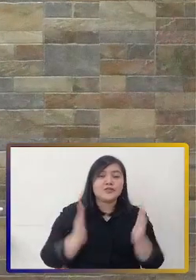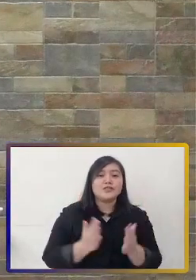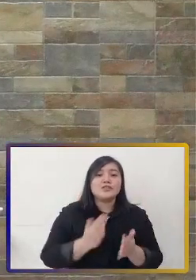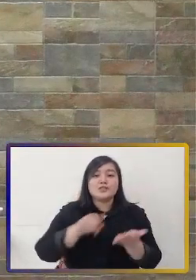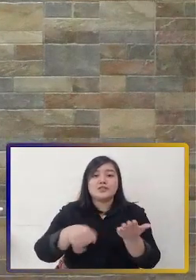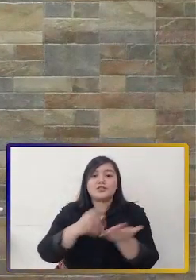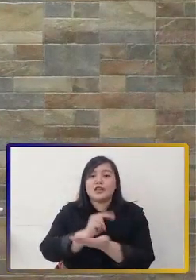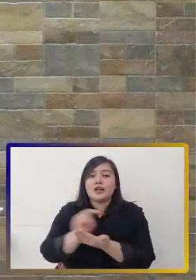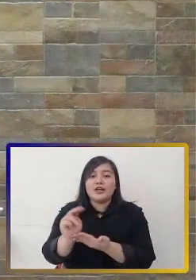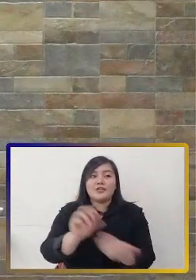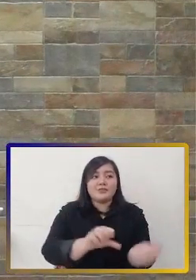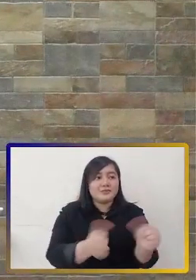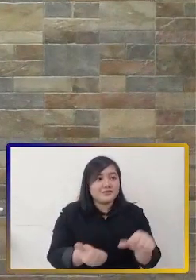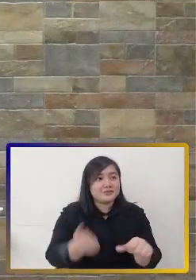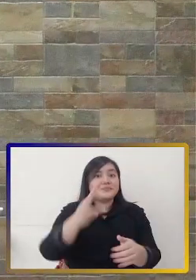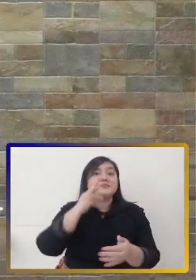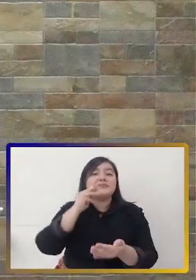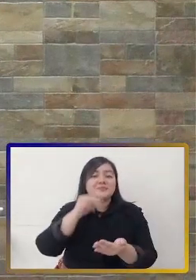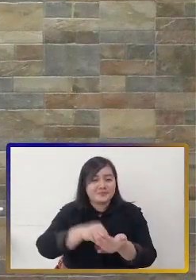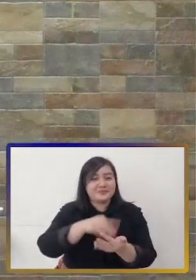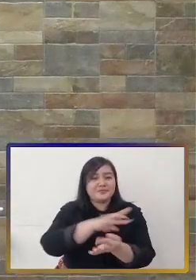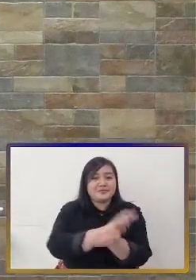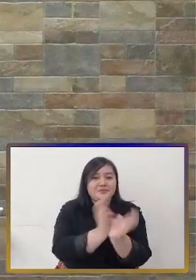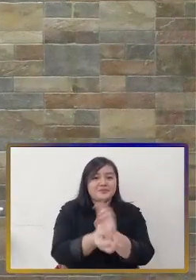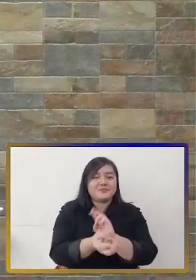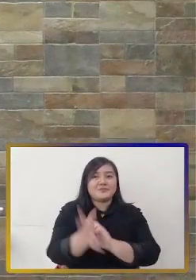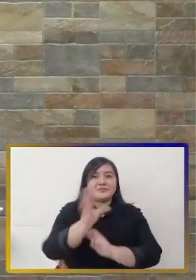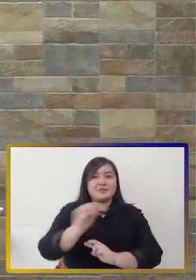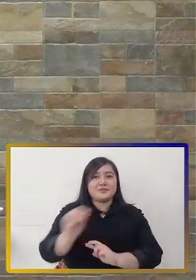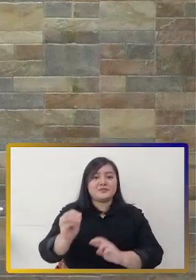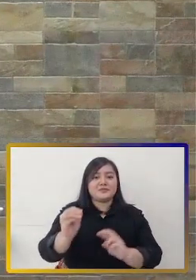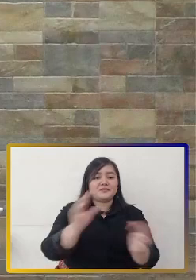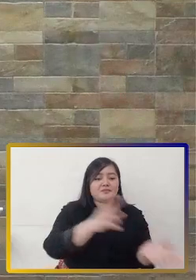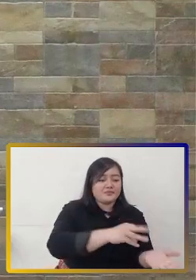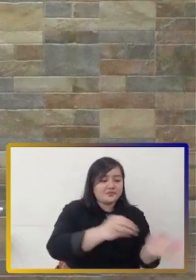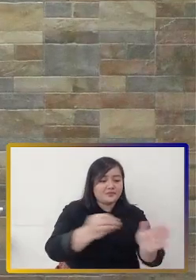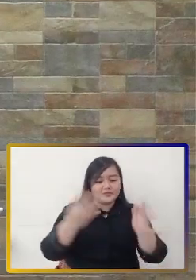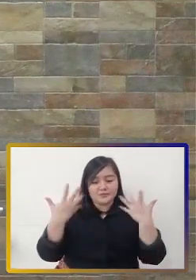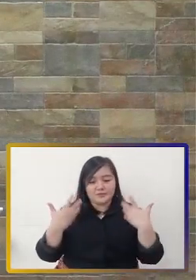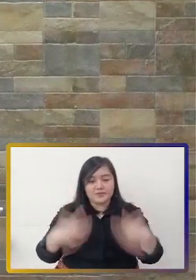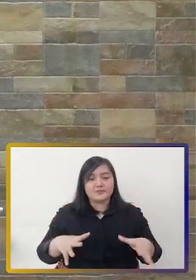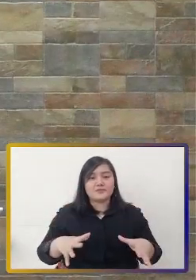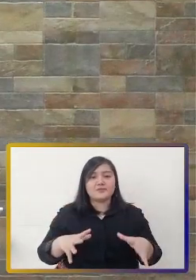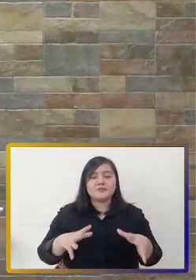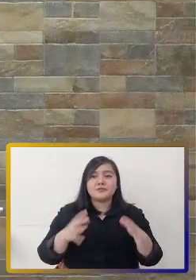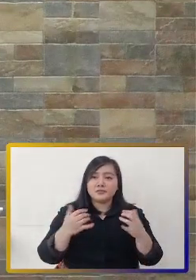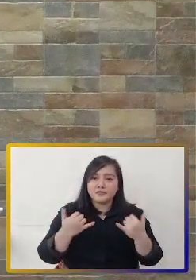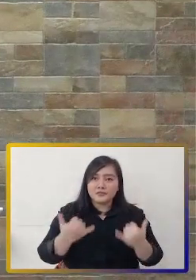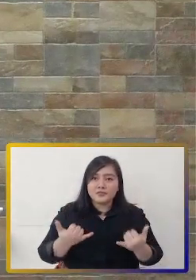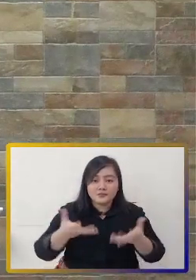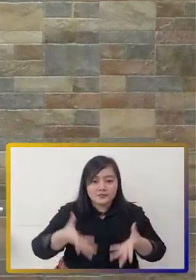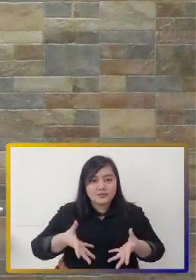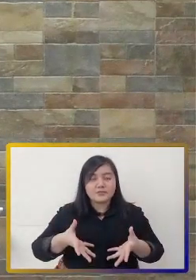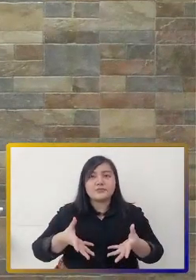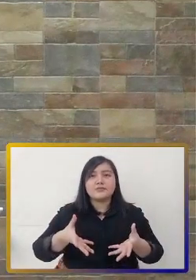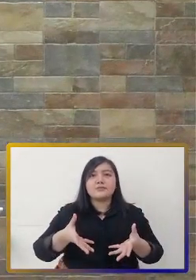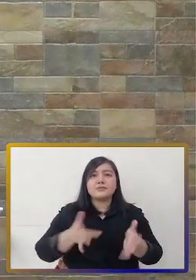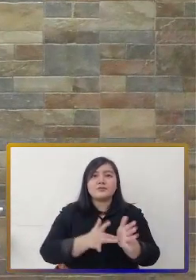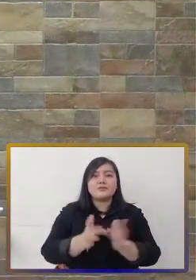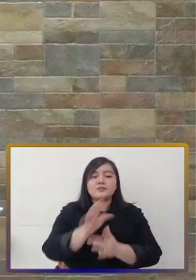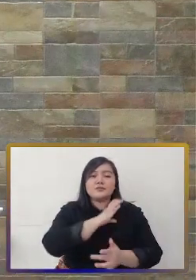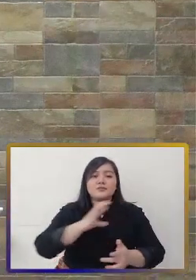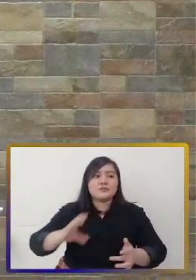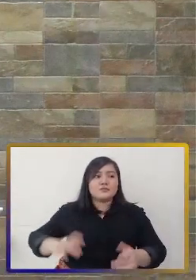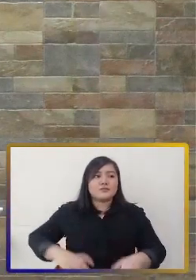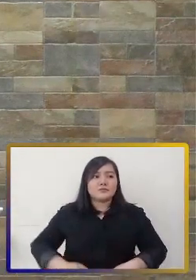Alright? And then here comes the Lord Jesus Christ. When he took over the ministry, ipinresent siya ni John the Baptist